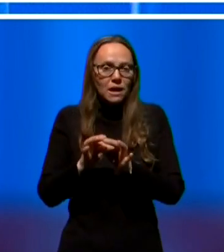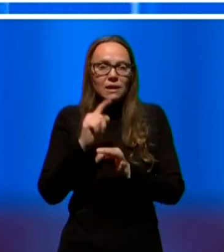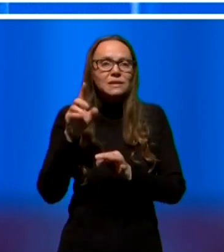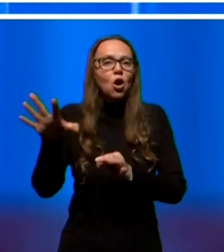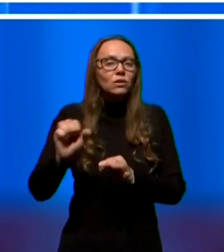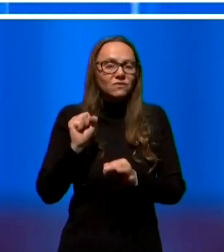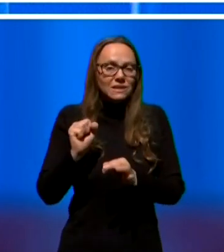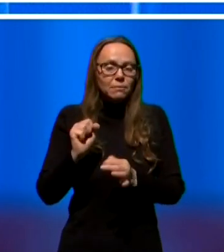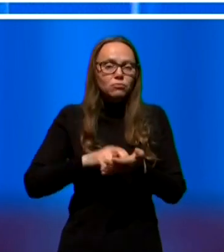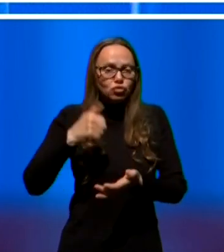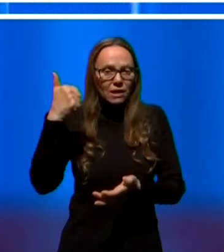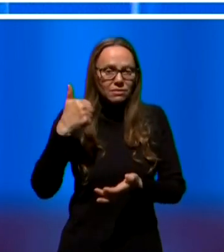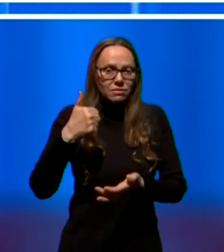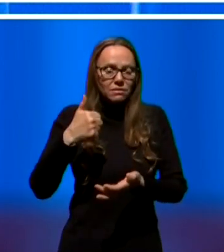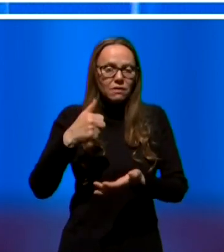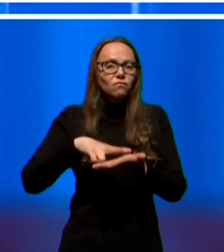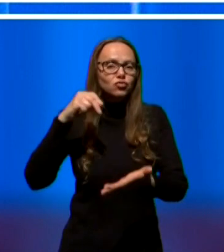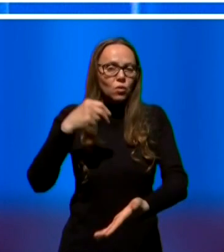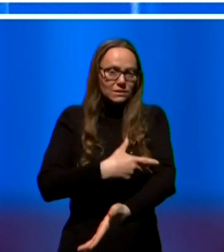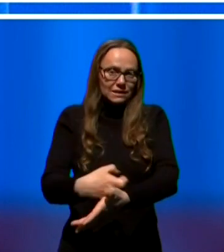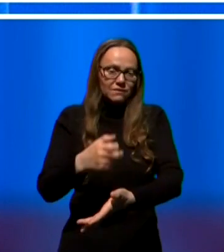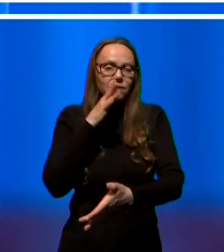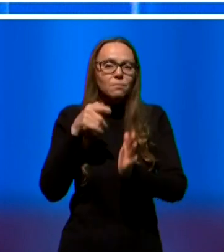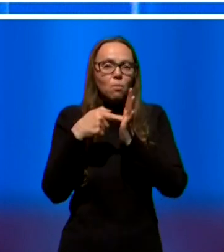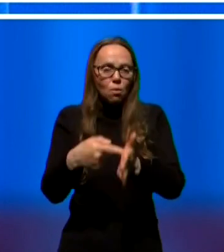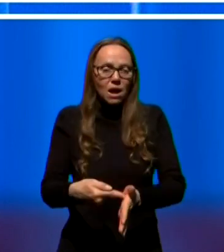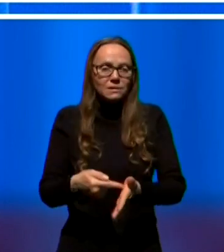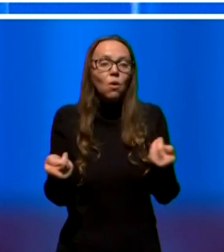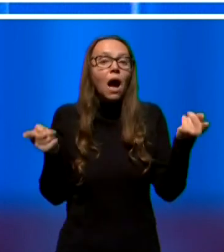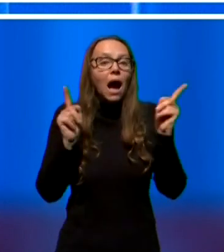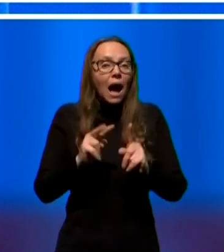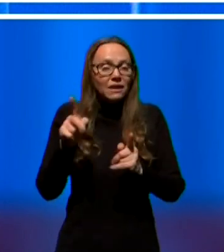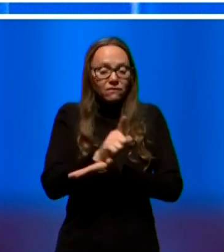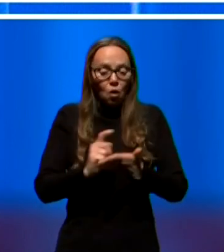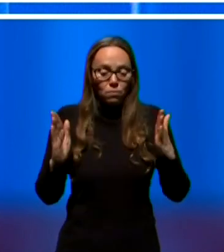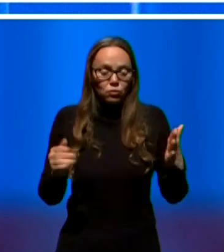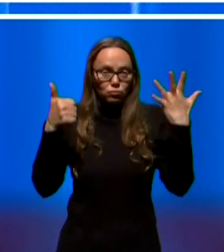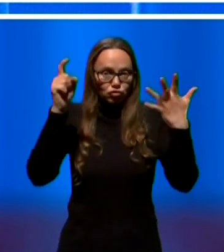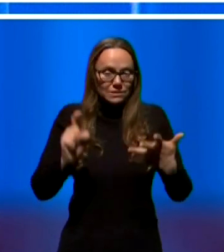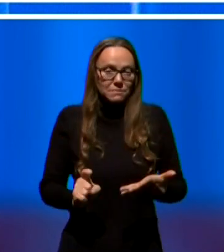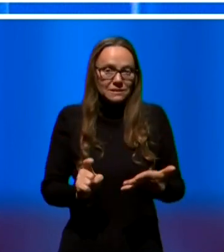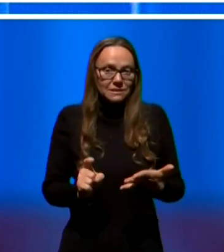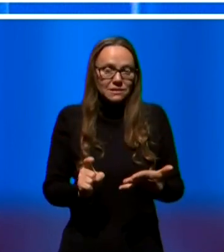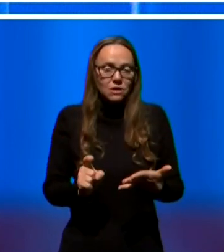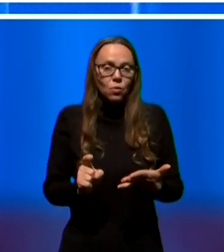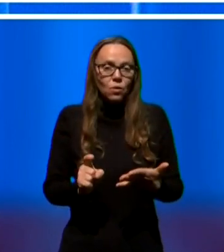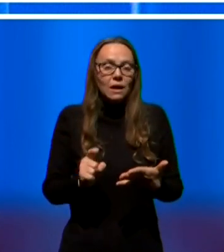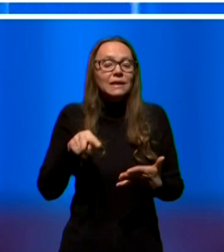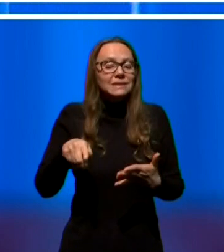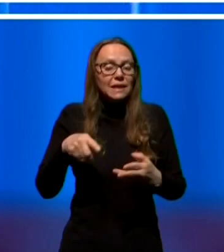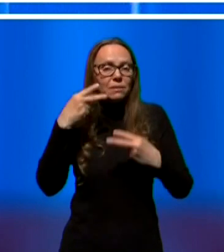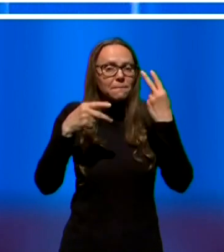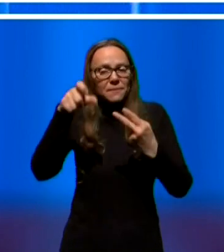odvzemom še enega vzorca krvi, ki nam bo pokazala, ali se je v obdobju teh 6 mesecev pravzaprav s preiskovanci